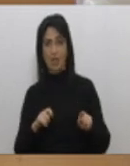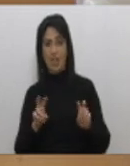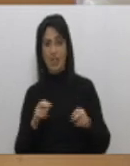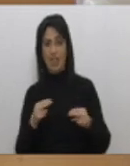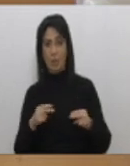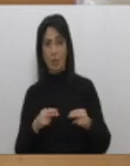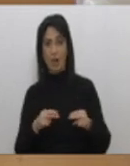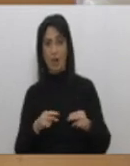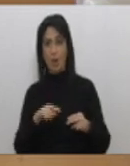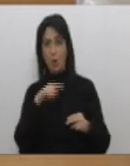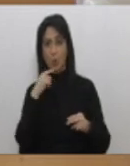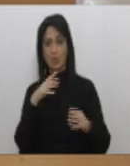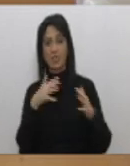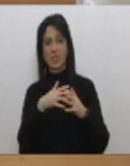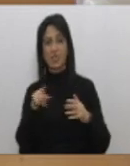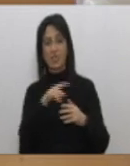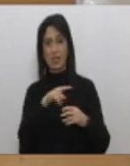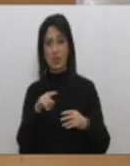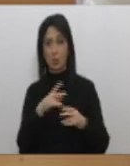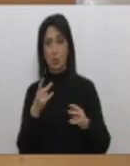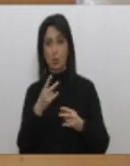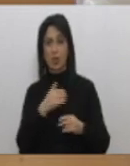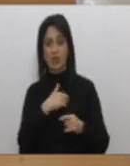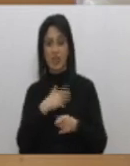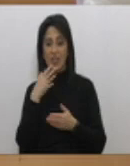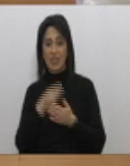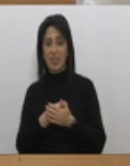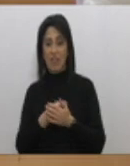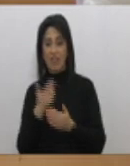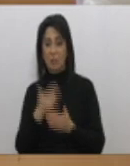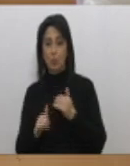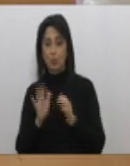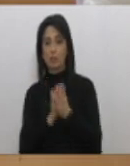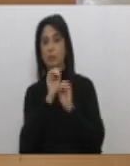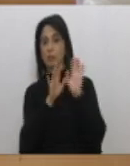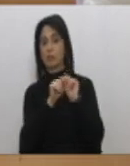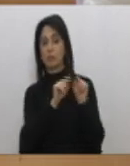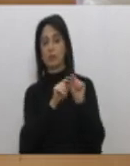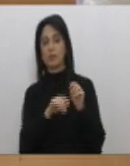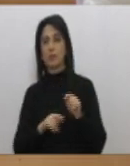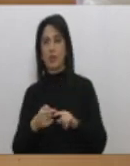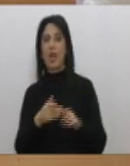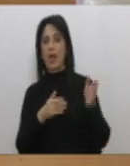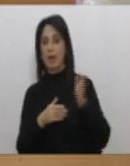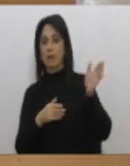თემას და რუსეთის უკრაინაში აგრესიას უნდა, ასე ვთქვათ, თავიანთი წარუმატებლობა ჩამოაწერონ და იძახიან